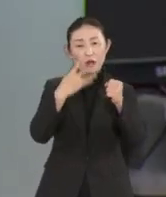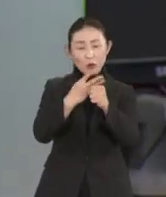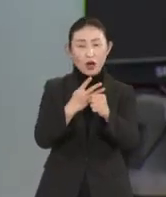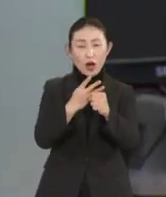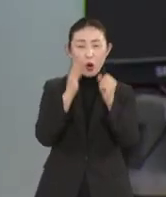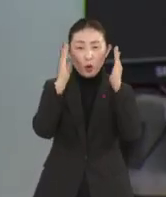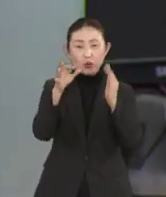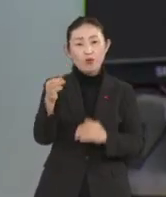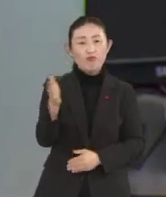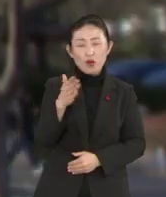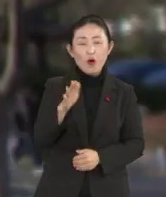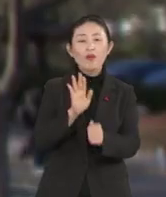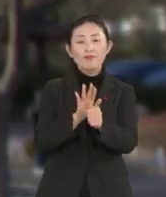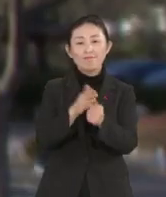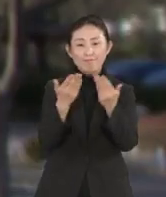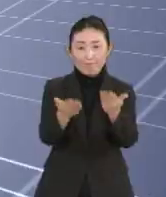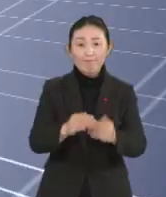지원할 예정입니다